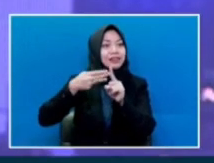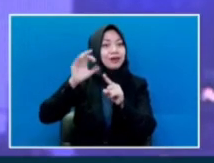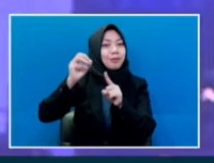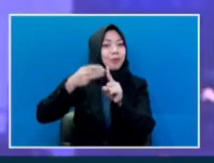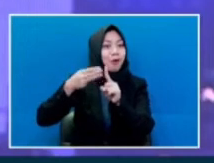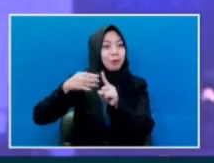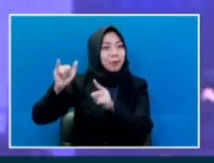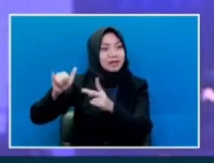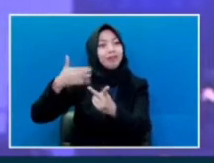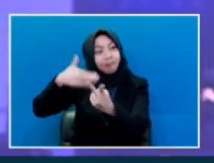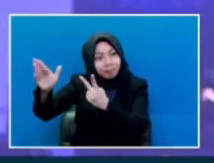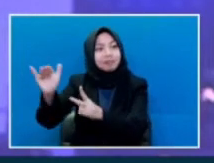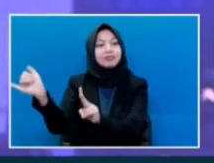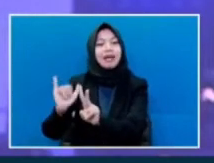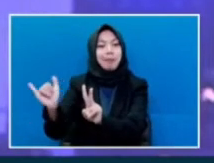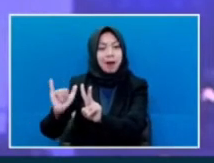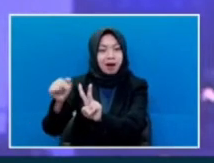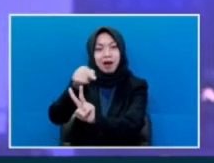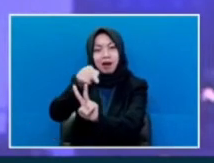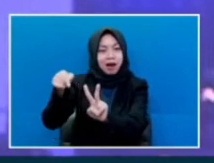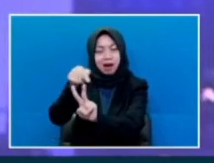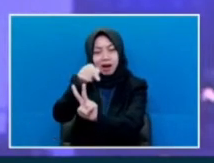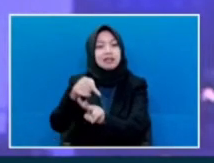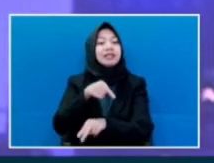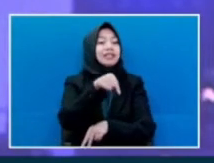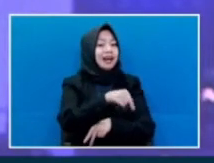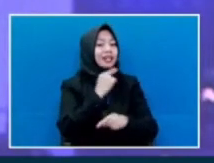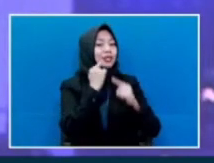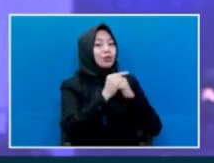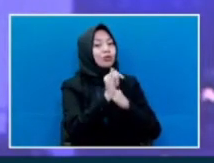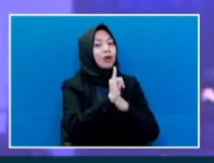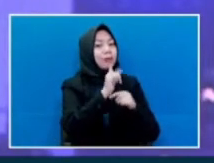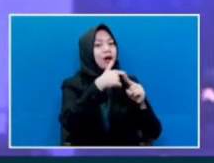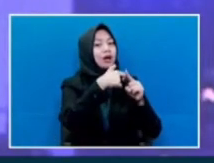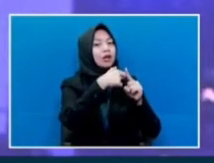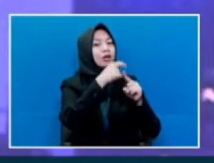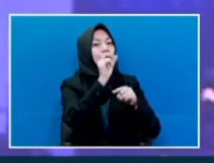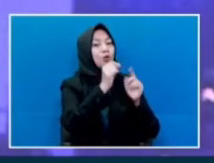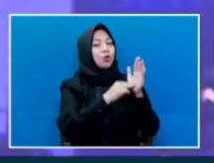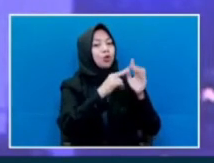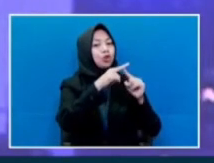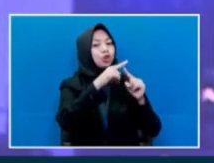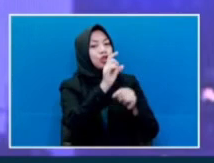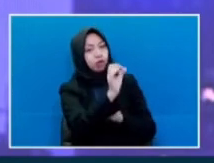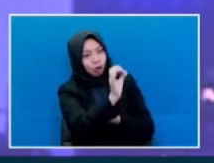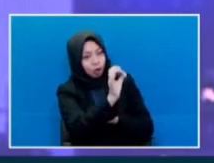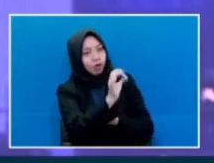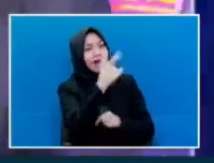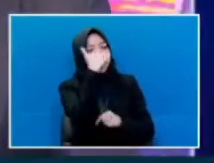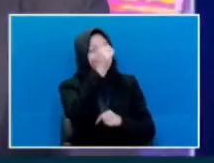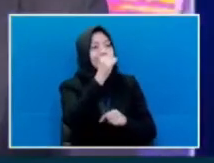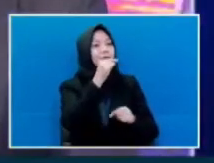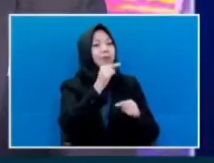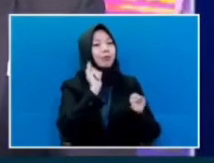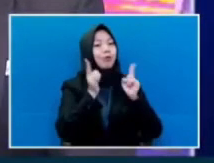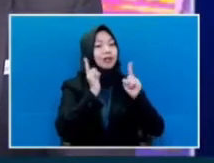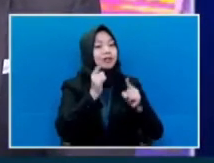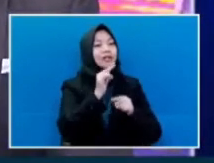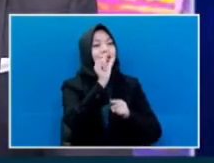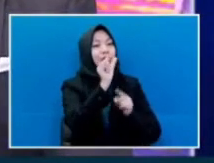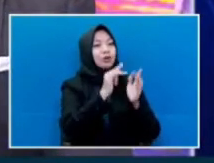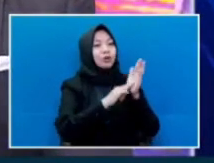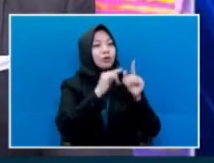analis komunikasi politik unpat Mas Kunto adiow yang telah bergabung bersama kami di Kompas malam Salam sehat Mas